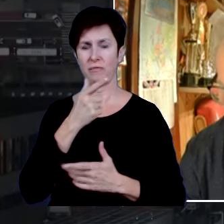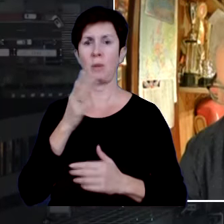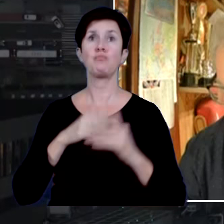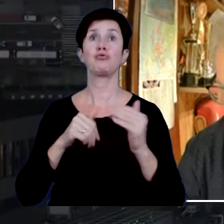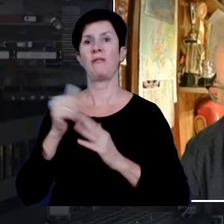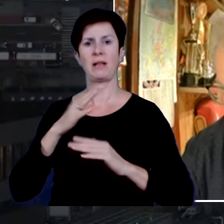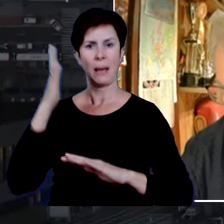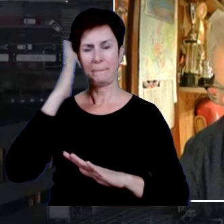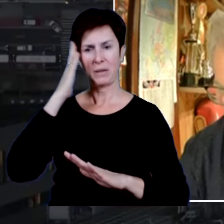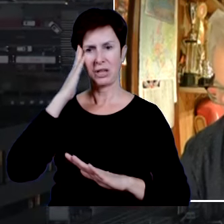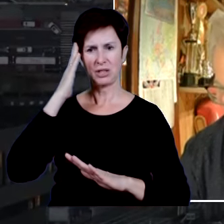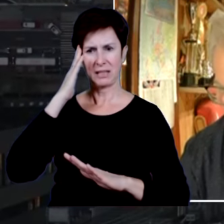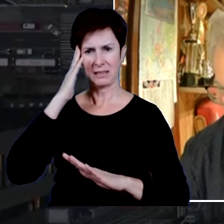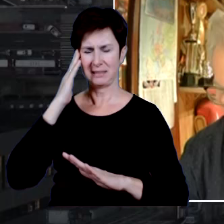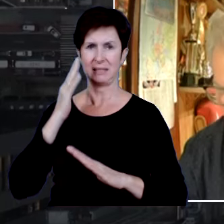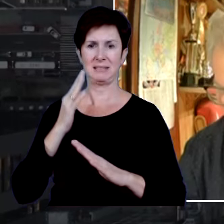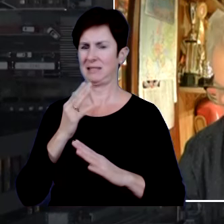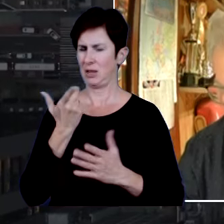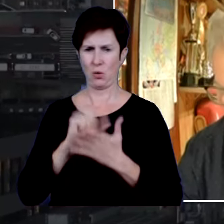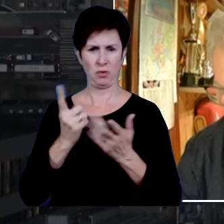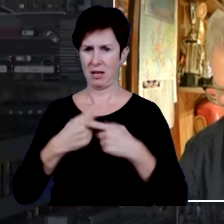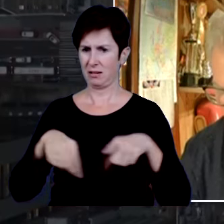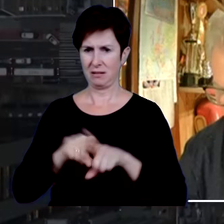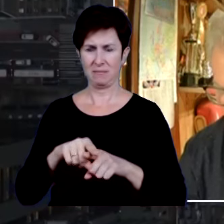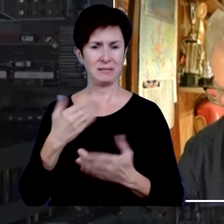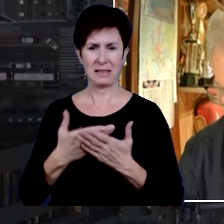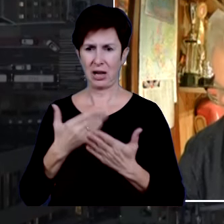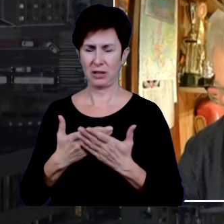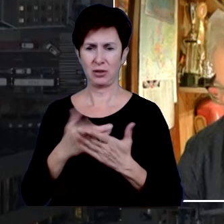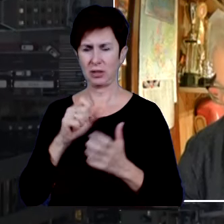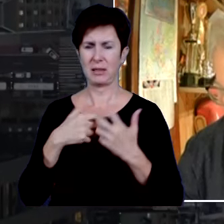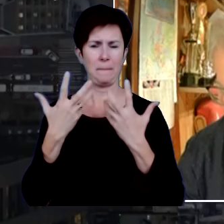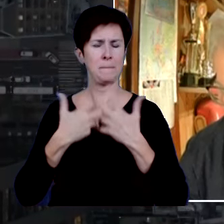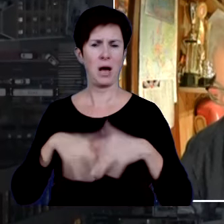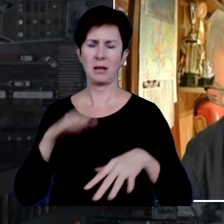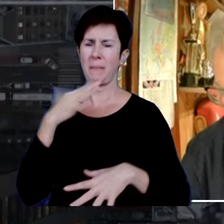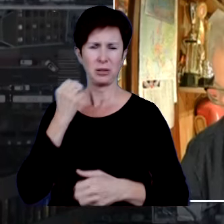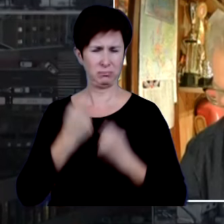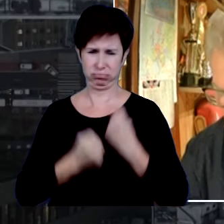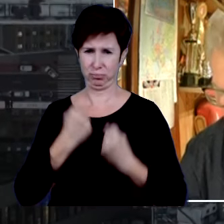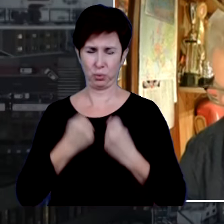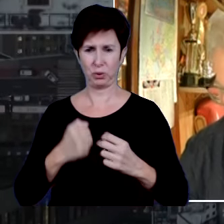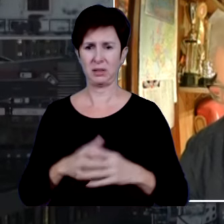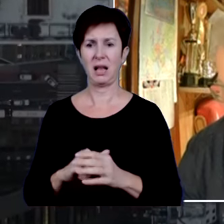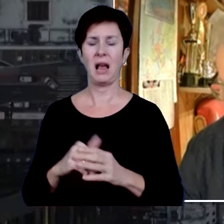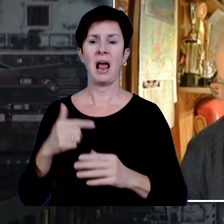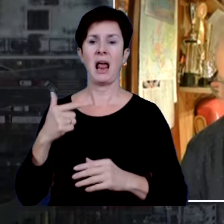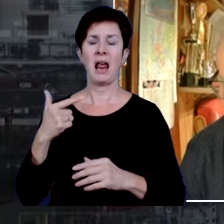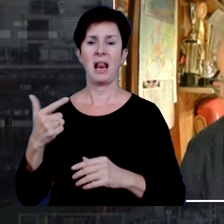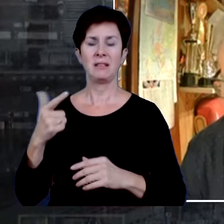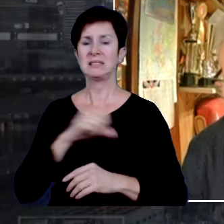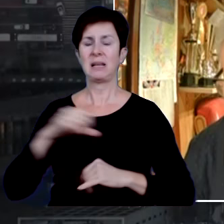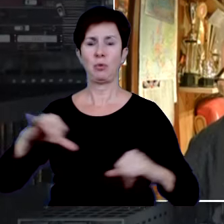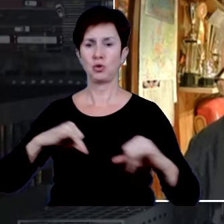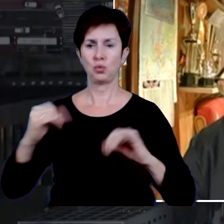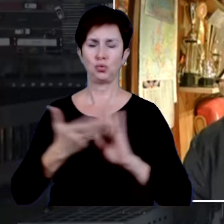jest w stanie się zrealizować, ponieważ to jest mechanizm bardzo złożony I lewicowi samorządowcy od